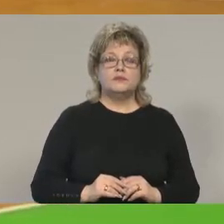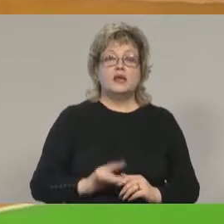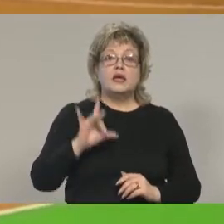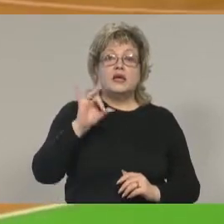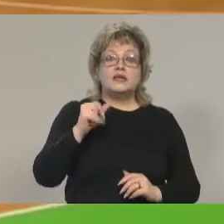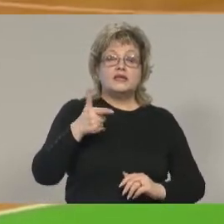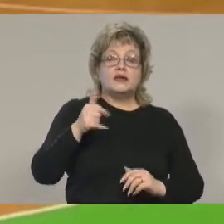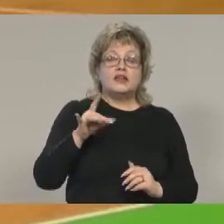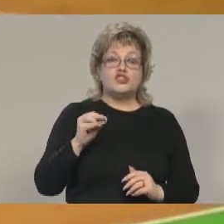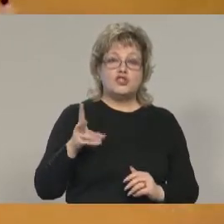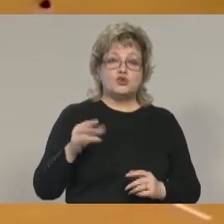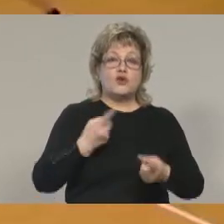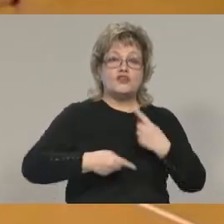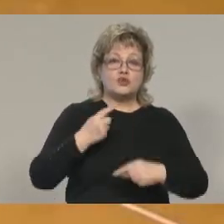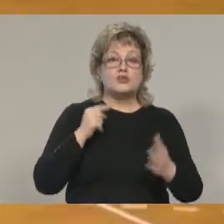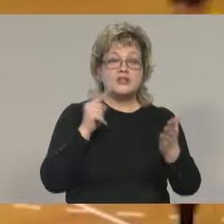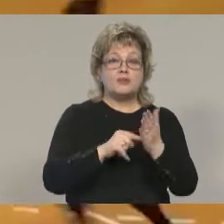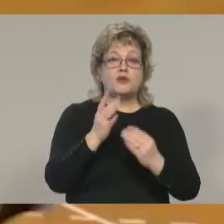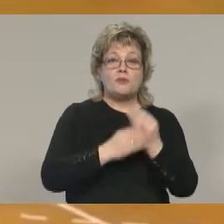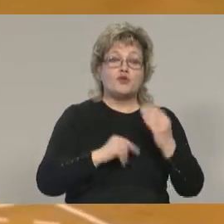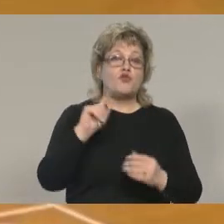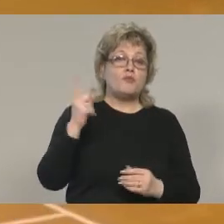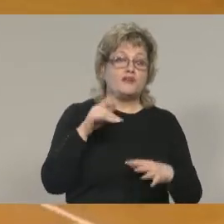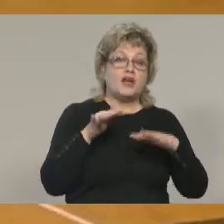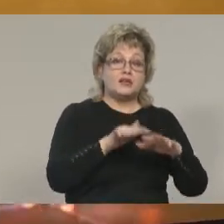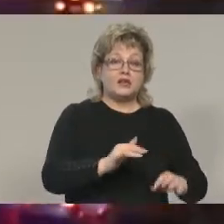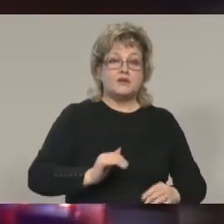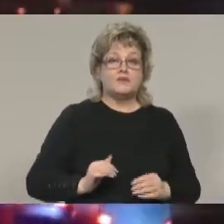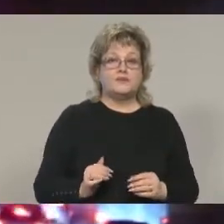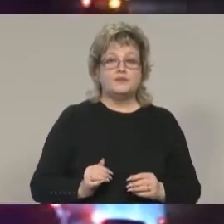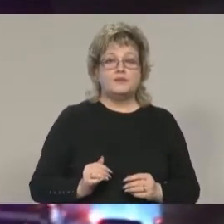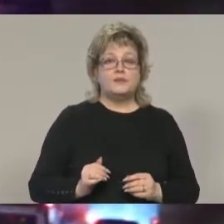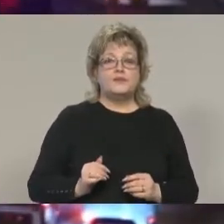Регина Калиниченко вернулась и забила Майкопу в первой же атаке.